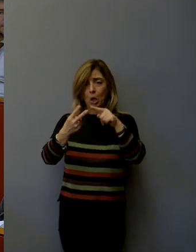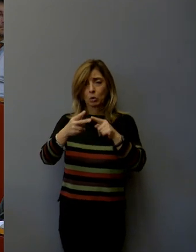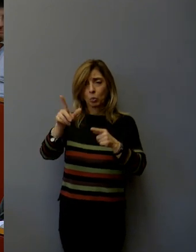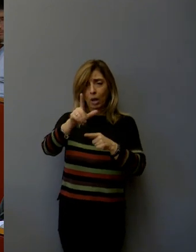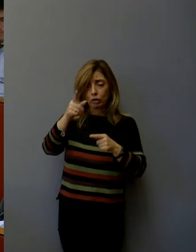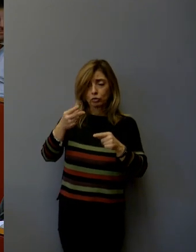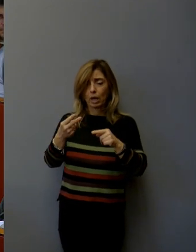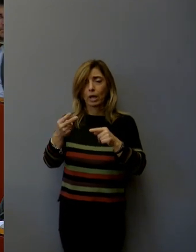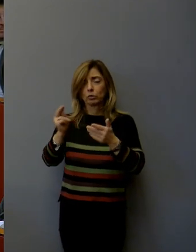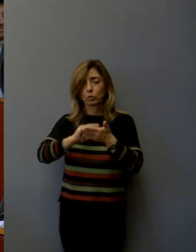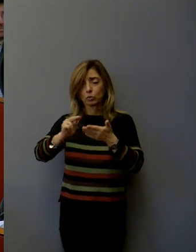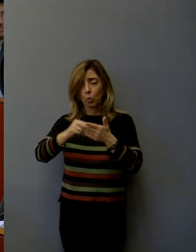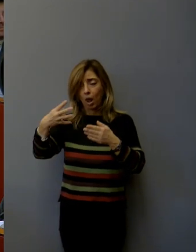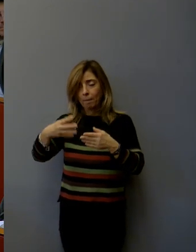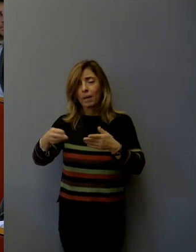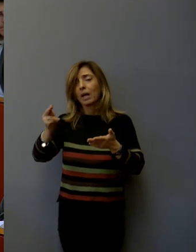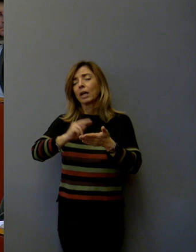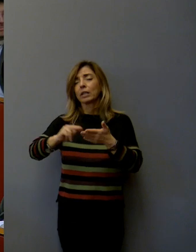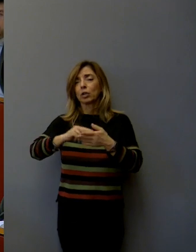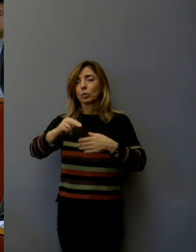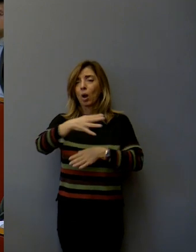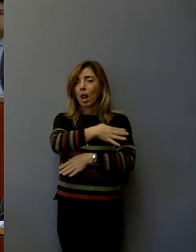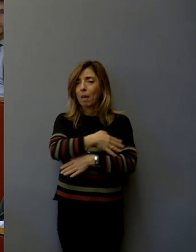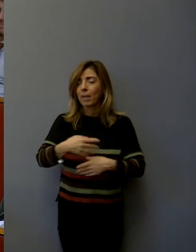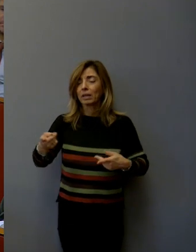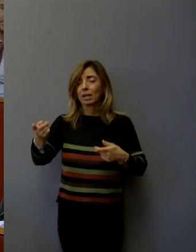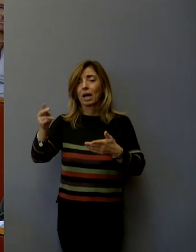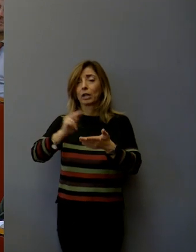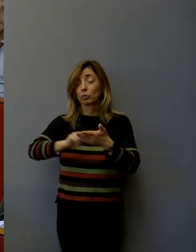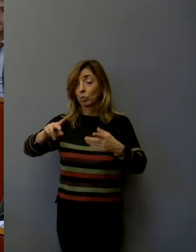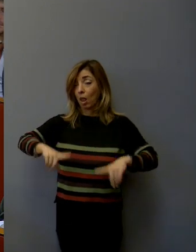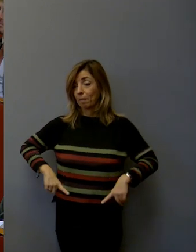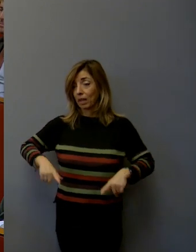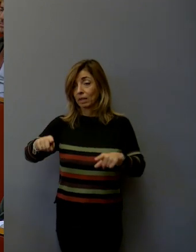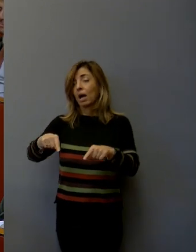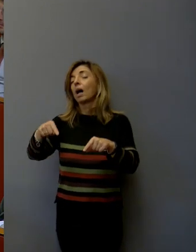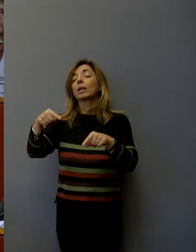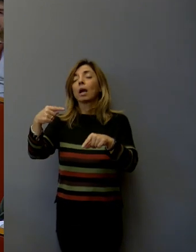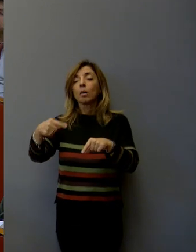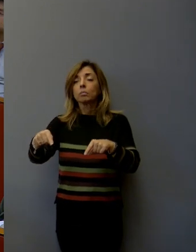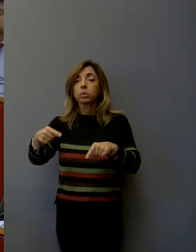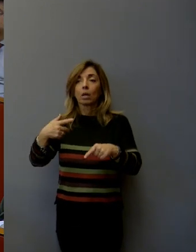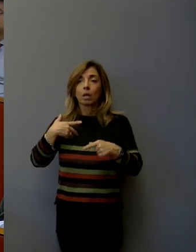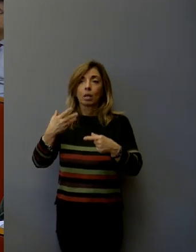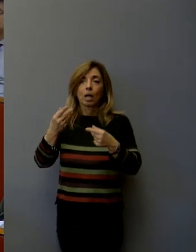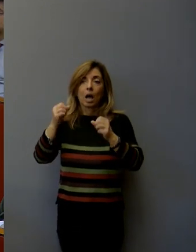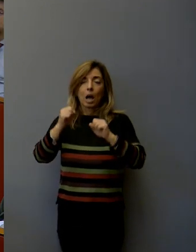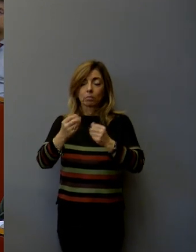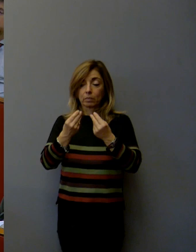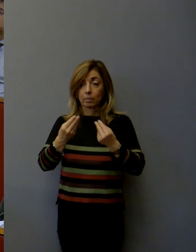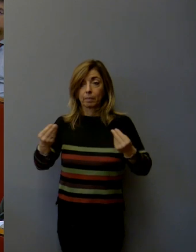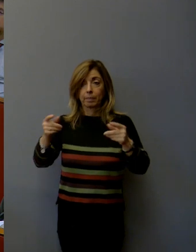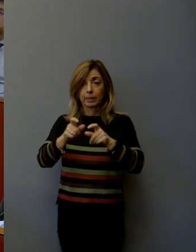materne Cioè non so se vi rendete conto della densità abitativa della zona e quindi a riferire poi